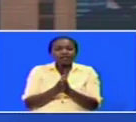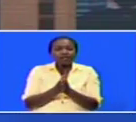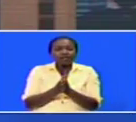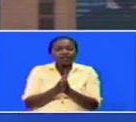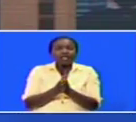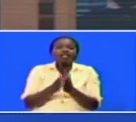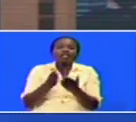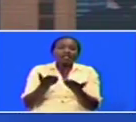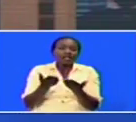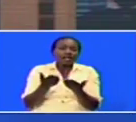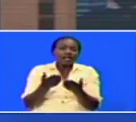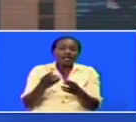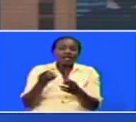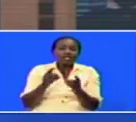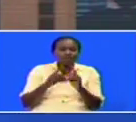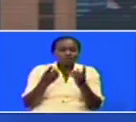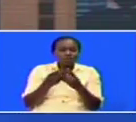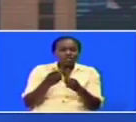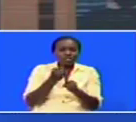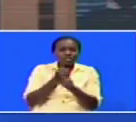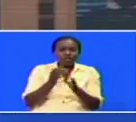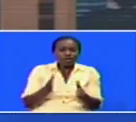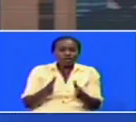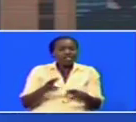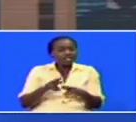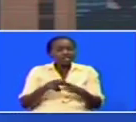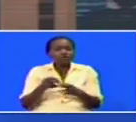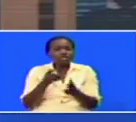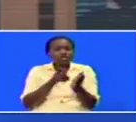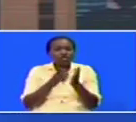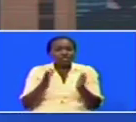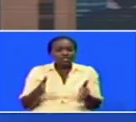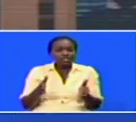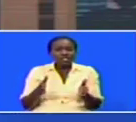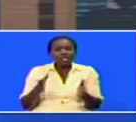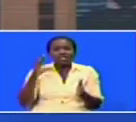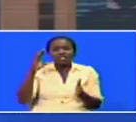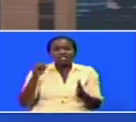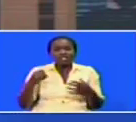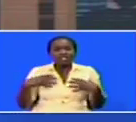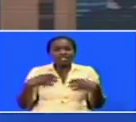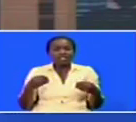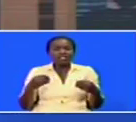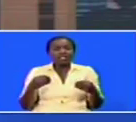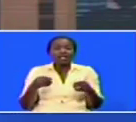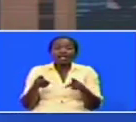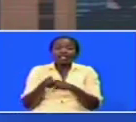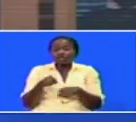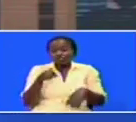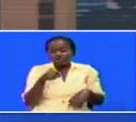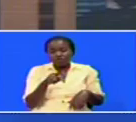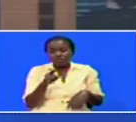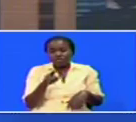wizara ya labor iliketi na madaktari na leo pia kaketi na wizara ya afya, na tunatarajia kuwa nao wataweza kuketi